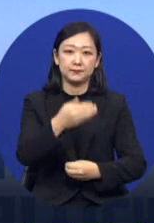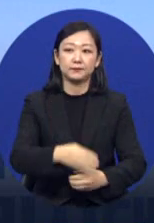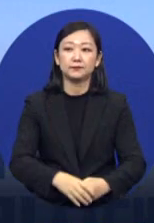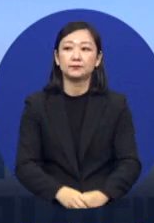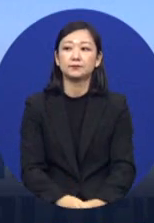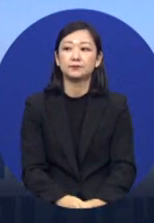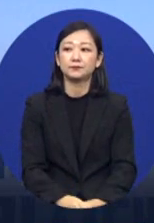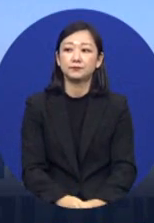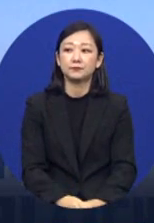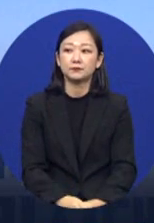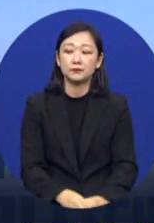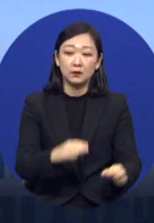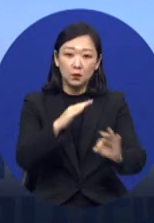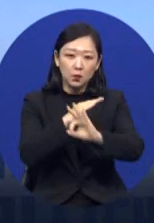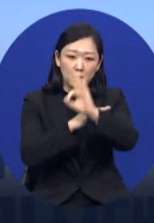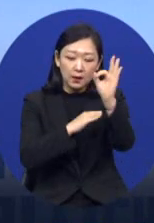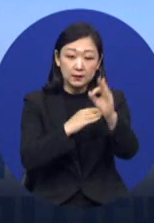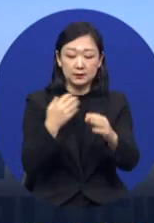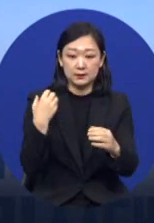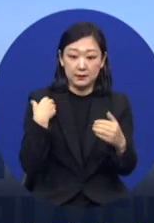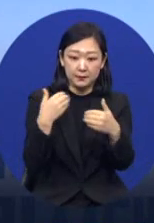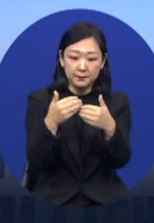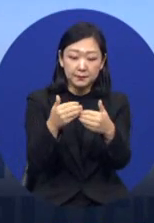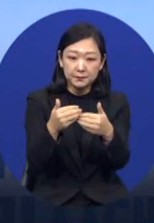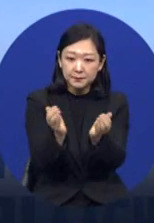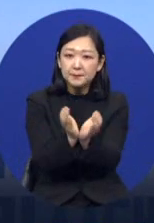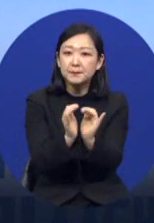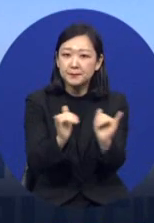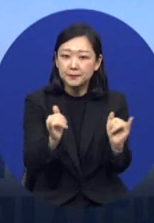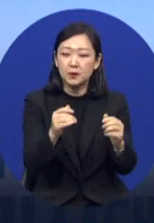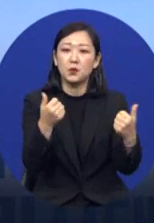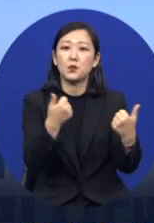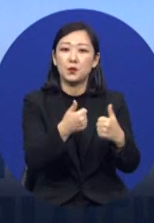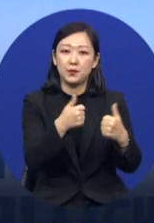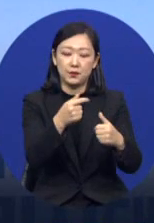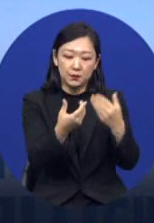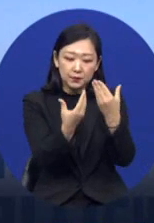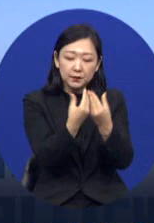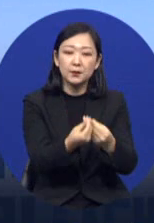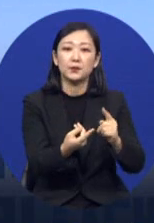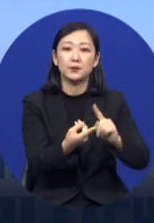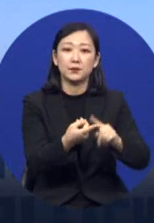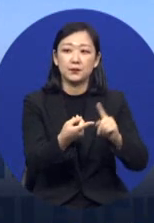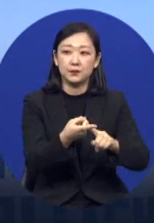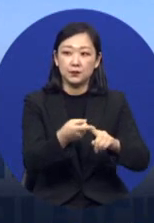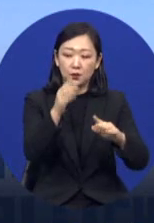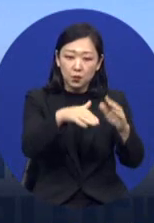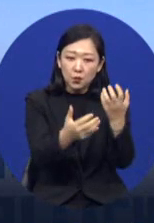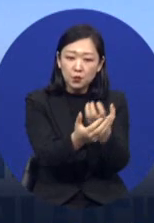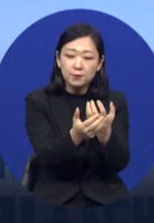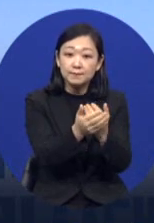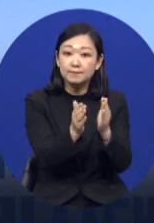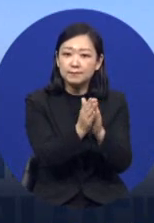보여지고요. 오늘 아침 간부회의를 통해서 그 부분에 대한 공문 시행과